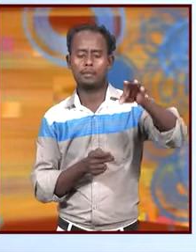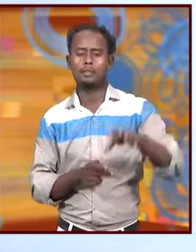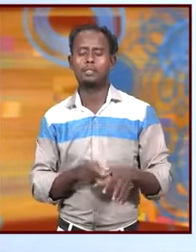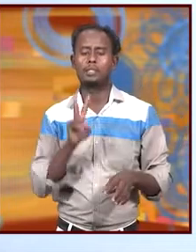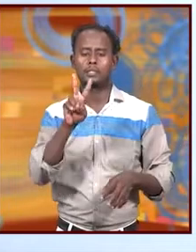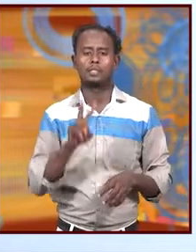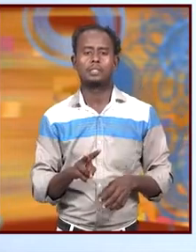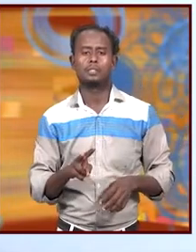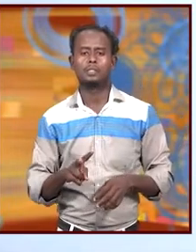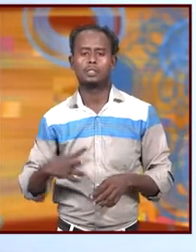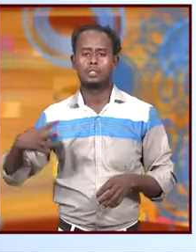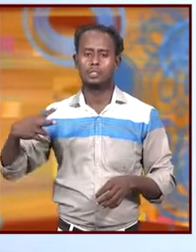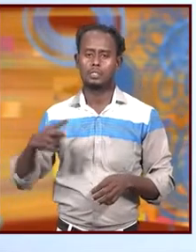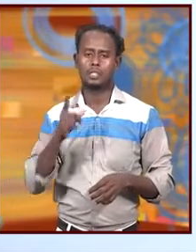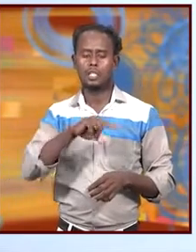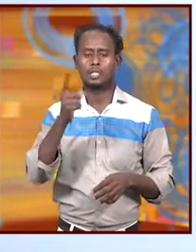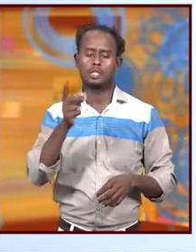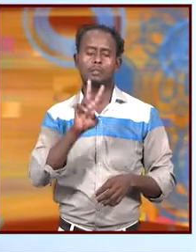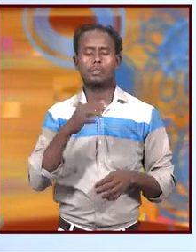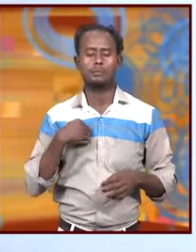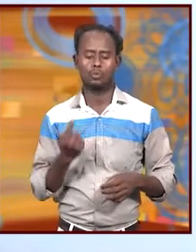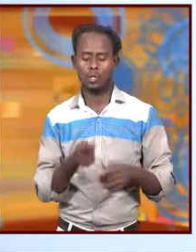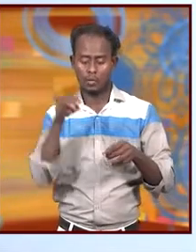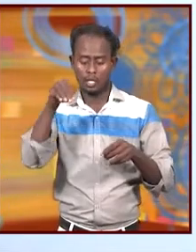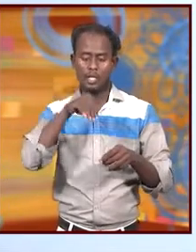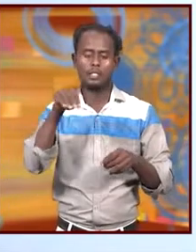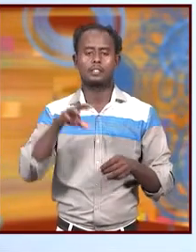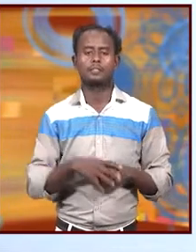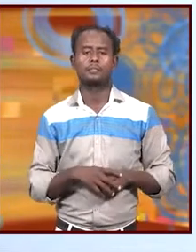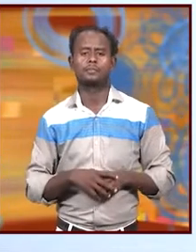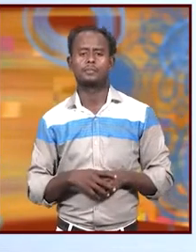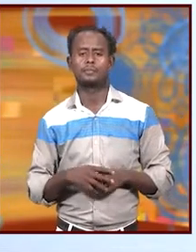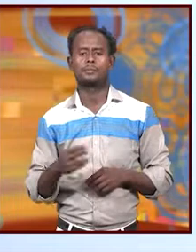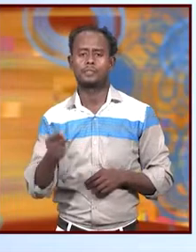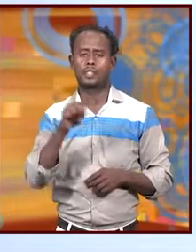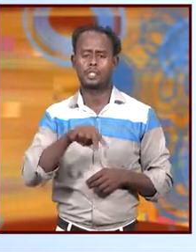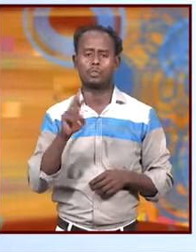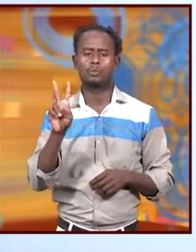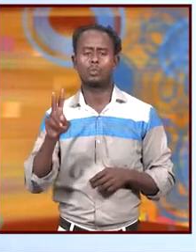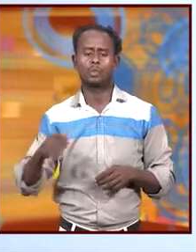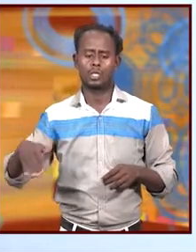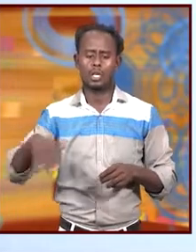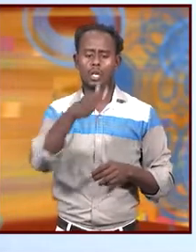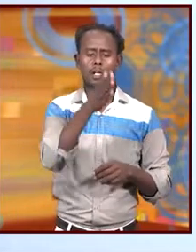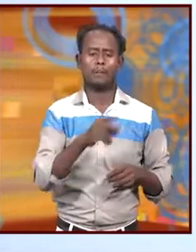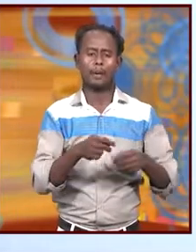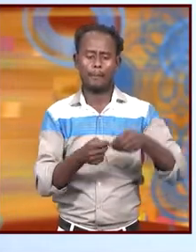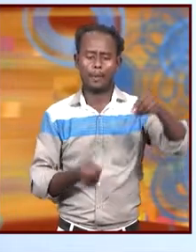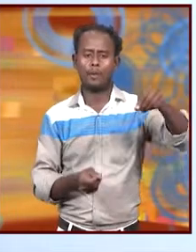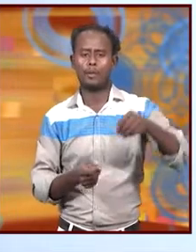இரண்டு செங்கோண முக்கோணங்கள் இருக்கின்றன. ஆக இரண்டு செங்கோண முக்கோணத்தினுடைய பரப்பளவு